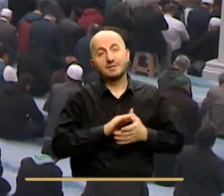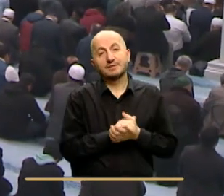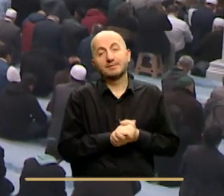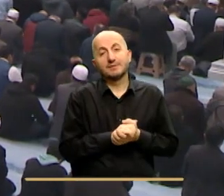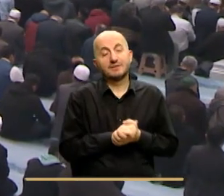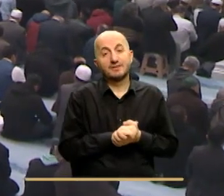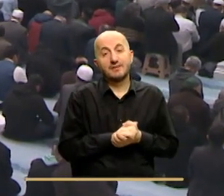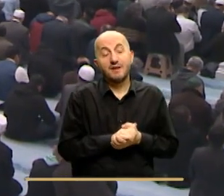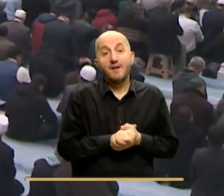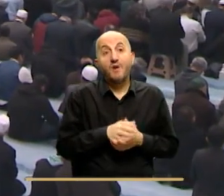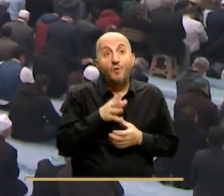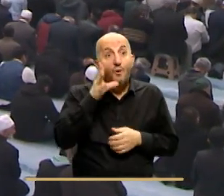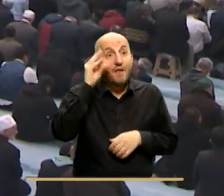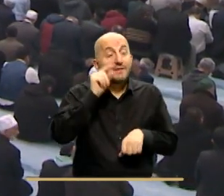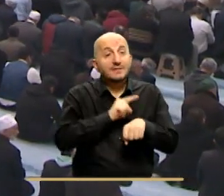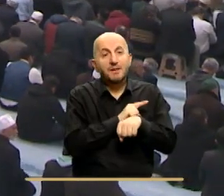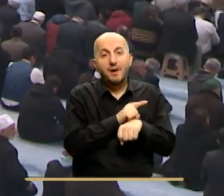davetini öğrendiğinde de